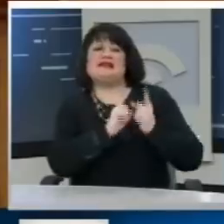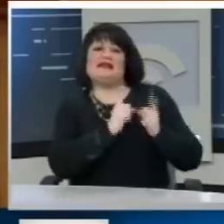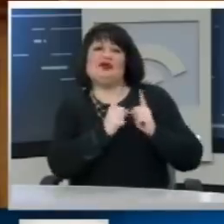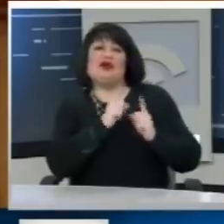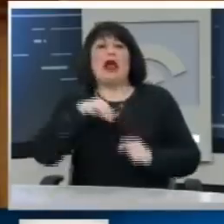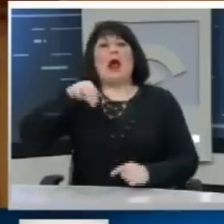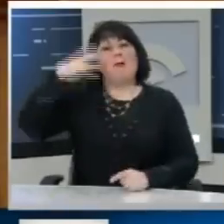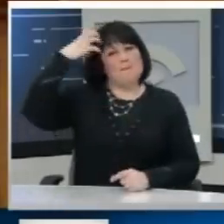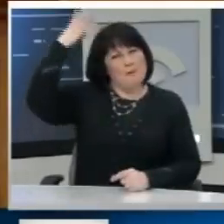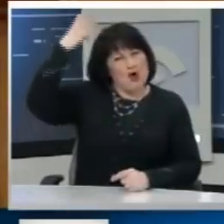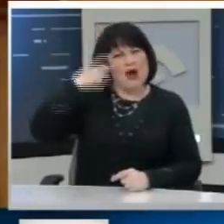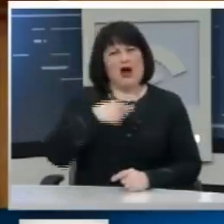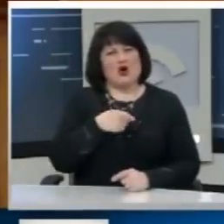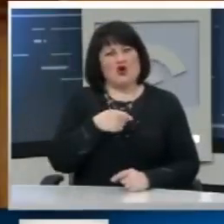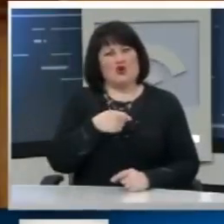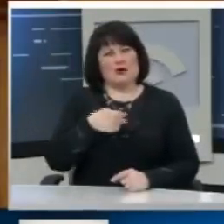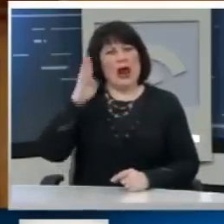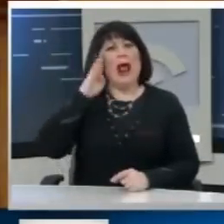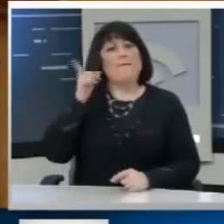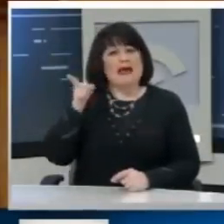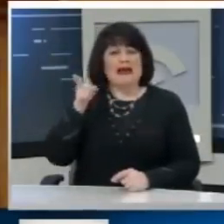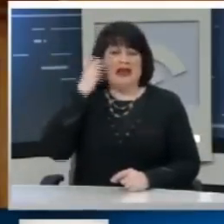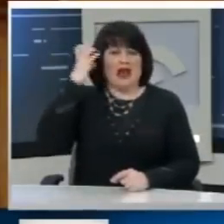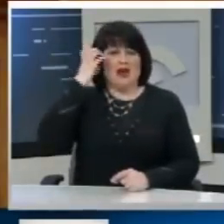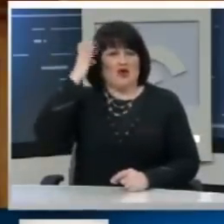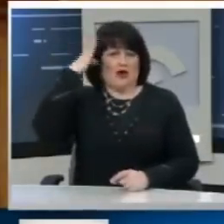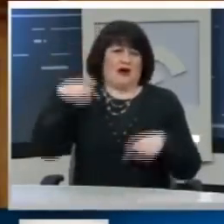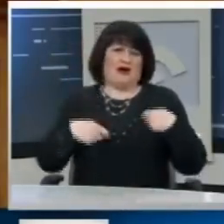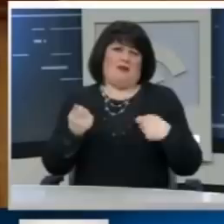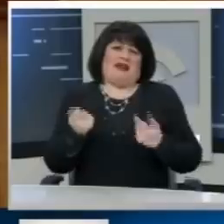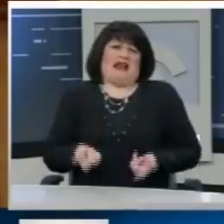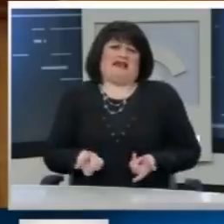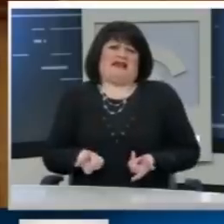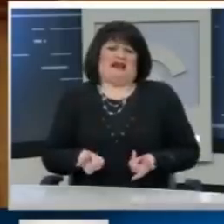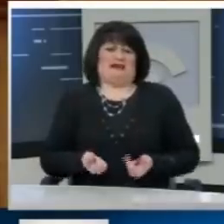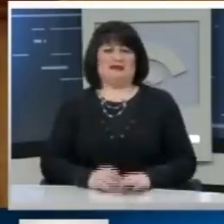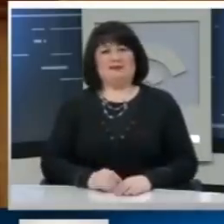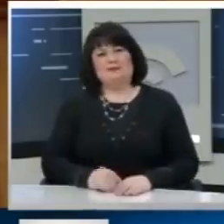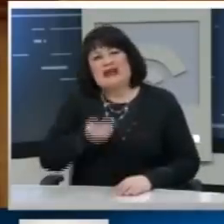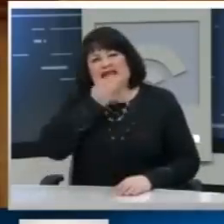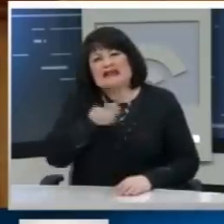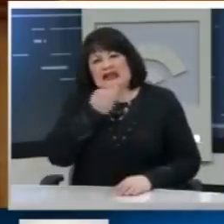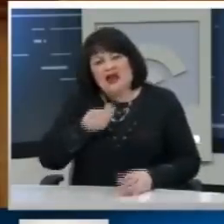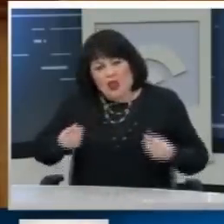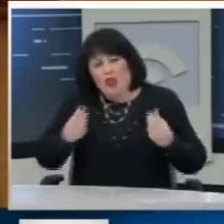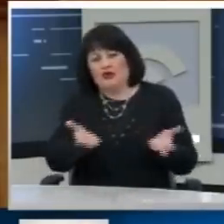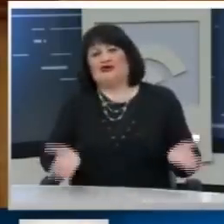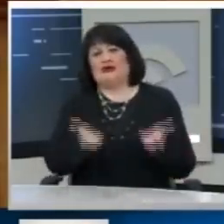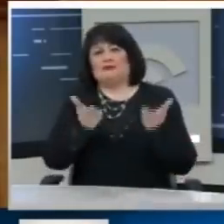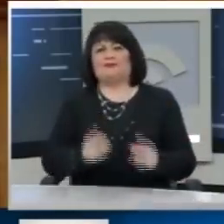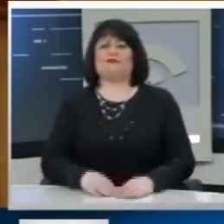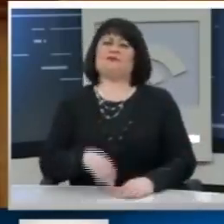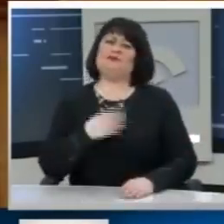Μονάχου. Παρέδωσε. Οι σύμμαχοι εννοώ οι Ηνωμένες Πολιτείες, καπιταλιστικές χώρες. Παρέδωσαν τη Τσεχοσλοβακία μαχητή. Και